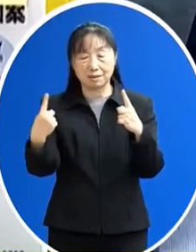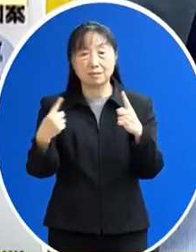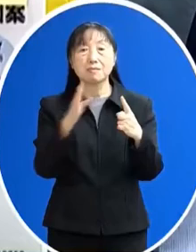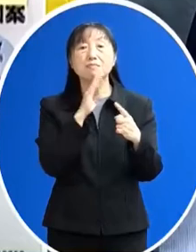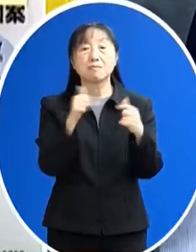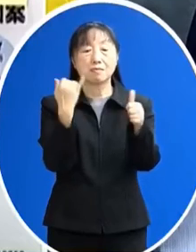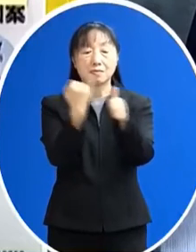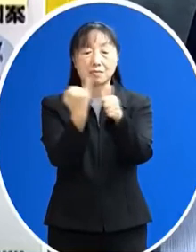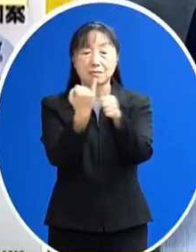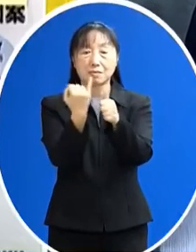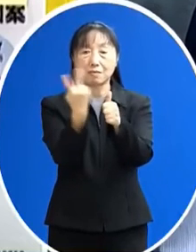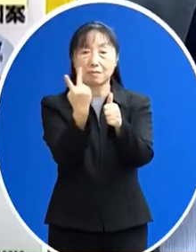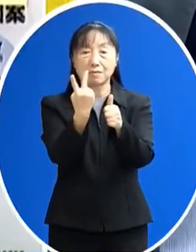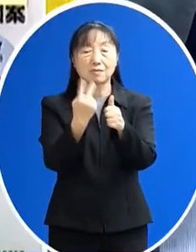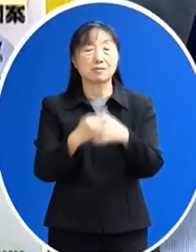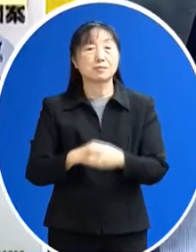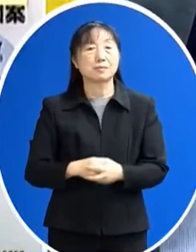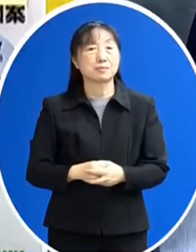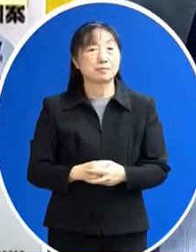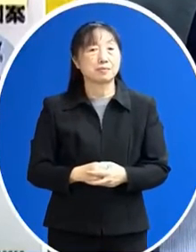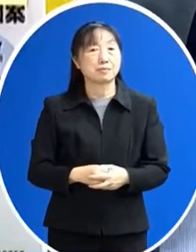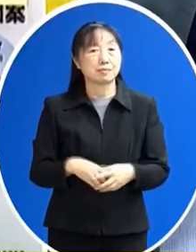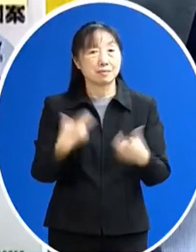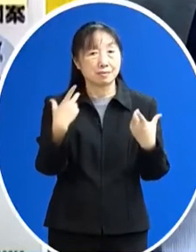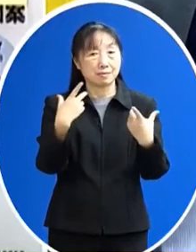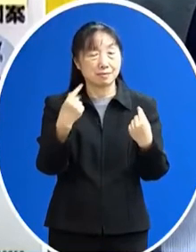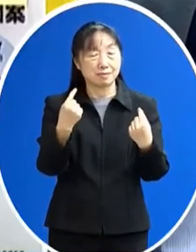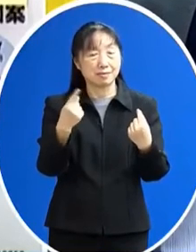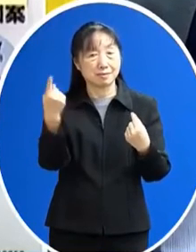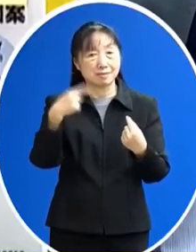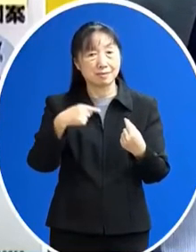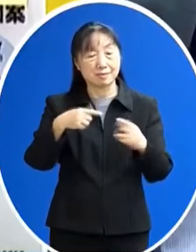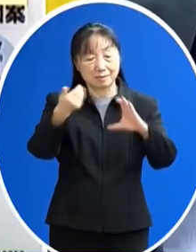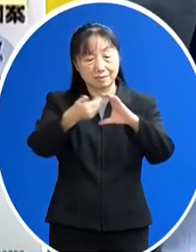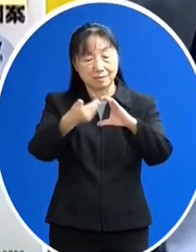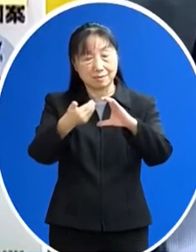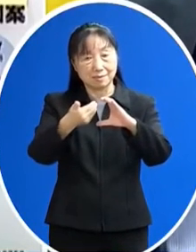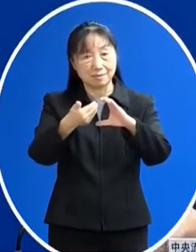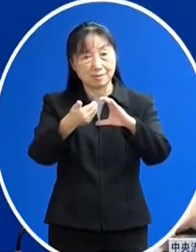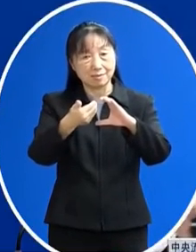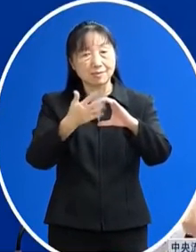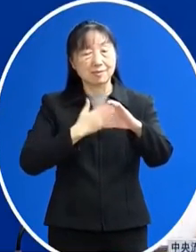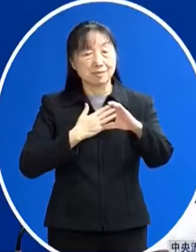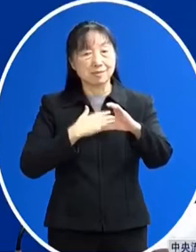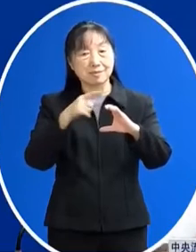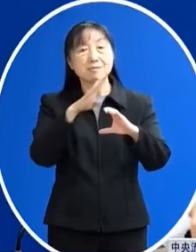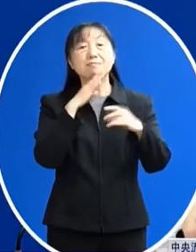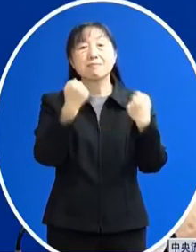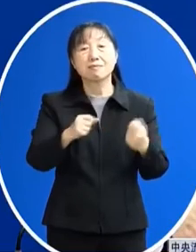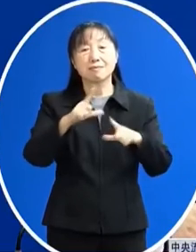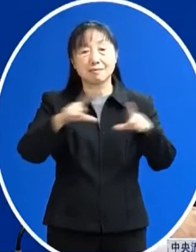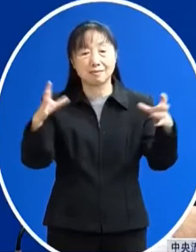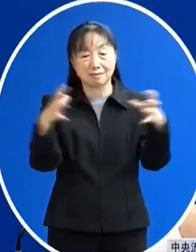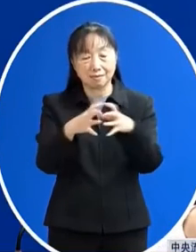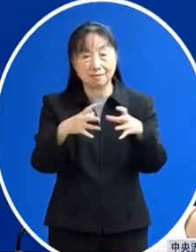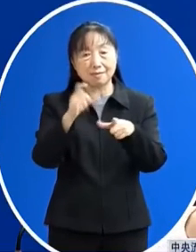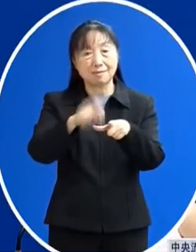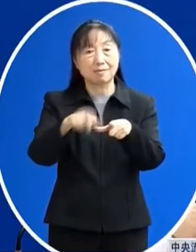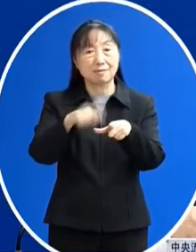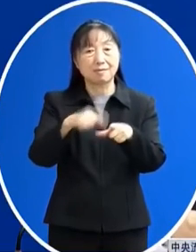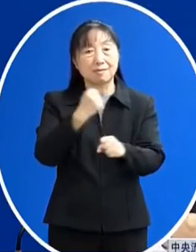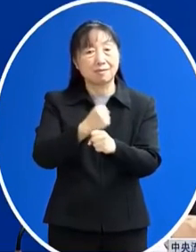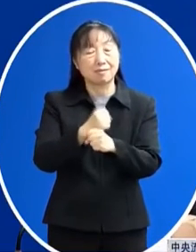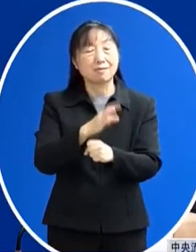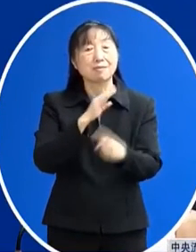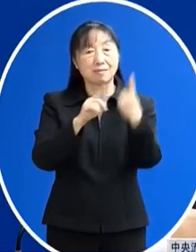是一对夫妻，那大家应该也从这个地方的报道看到说他们是在这个大同公司上班